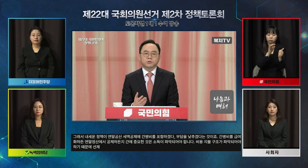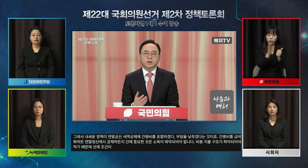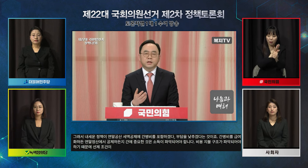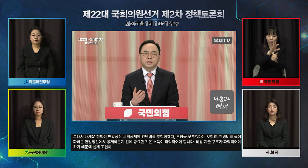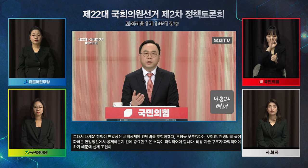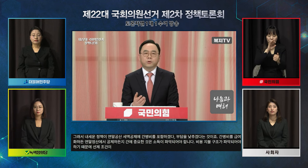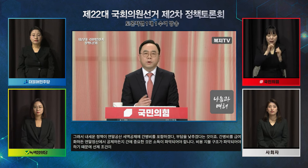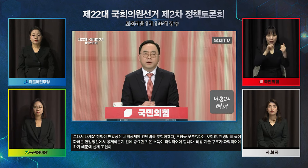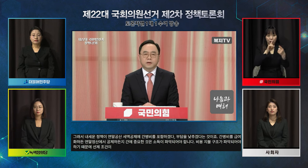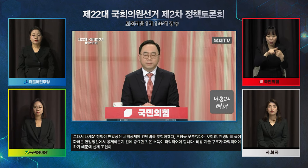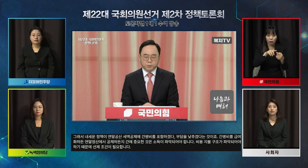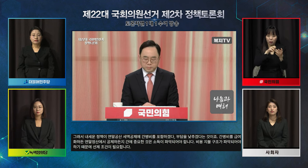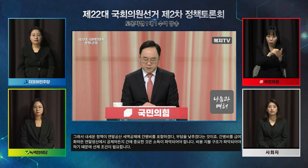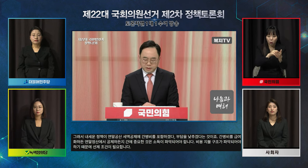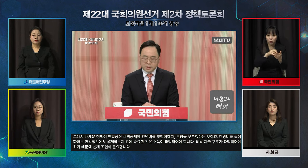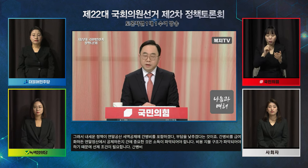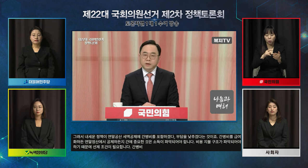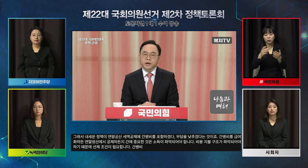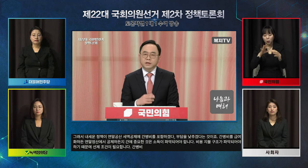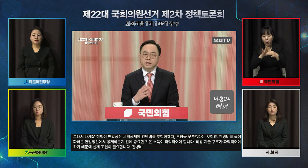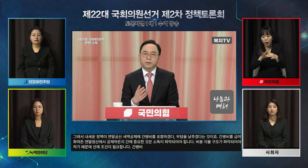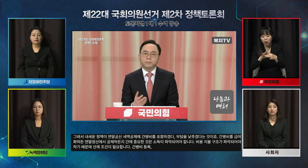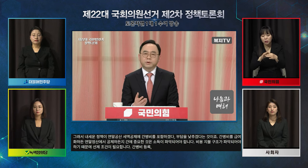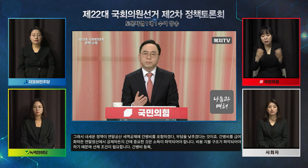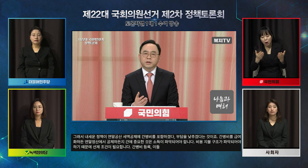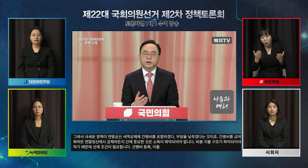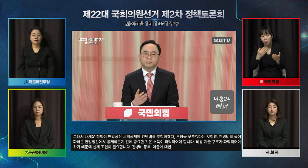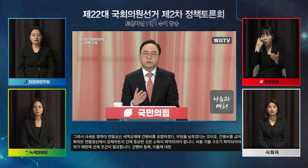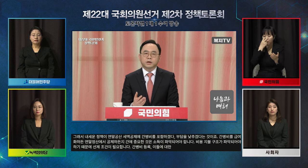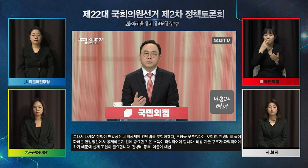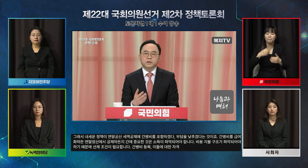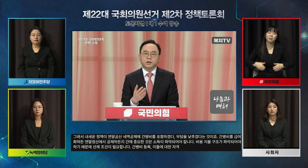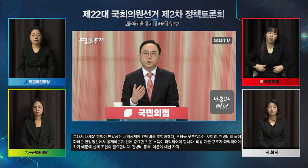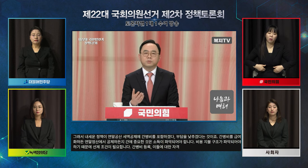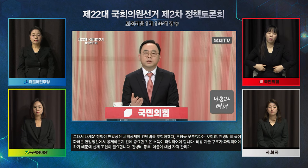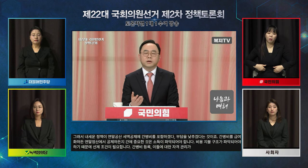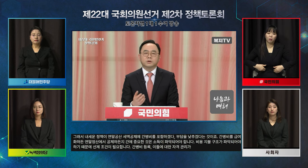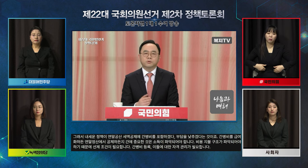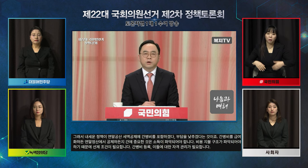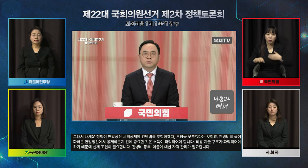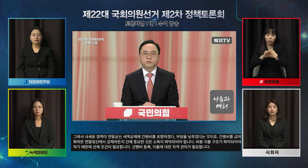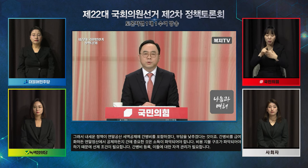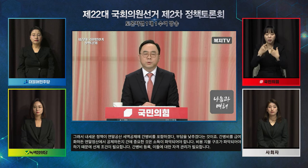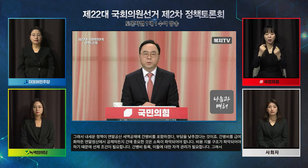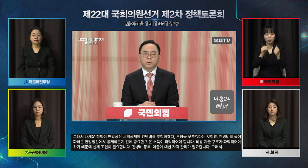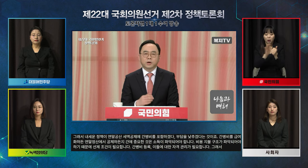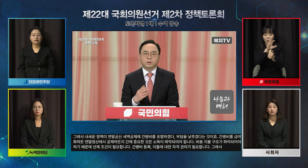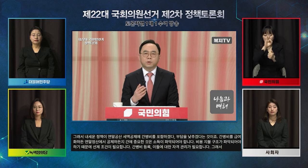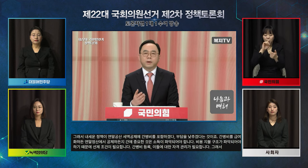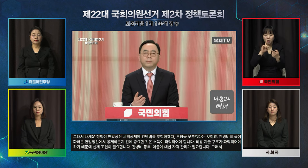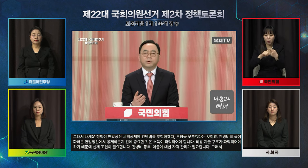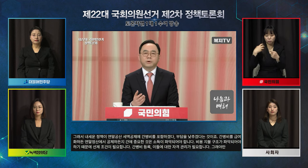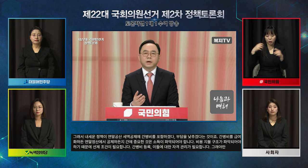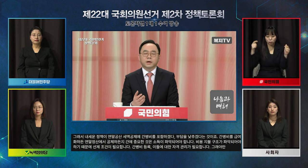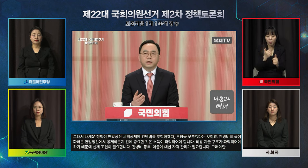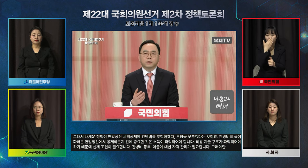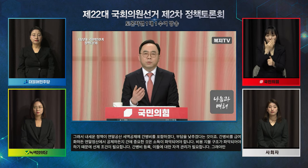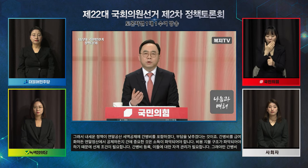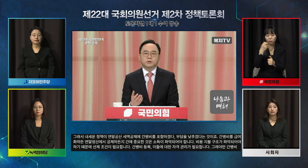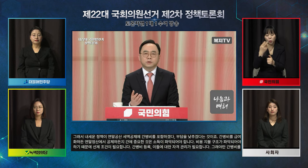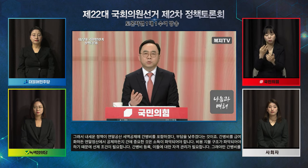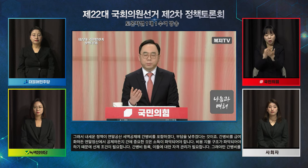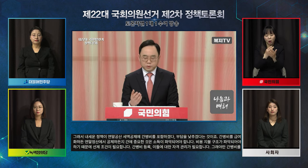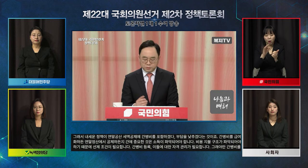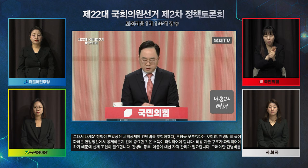이분들에 대한 자격관리가 필요합니다. 그래야지 간병비에 대한 부담을 제대로 우리가 줄여갈 수 있고 또 간병의